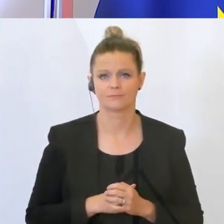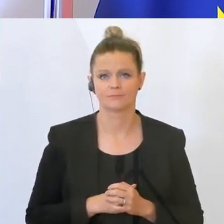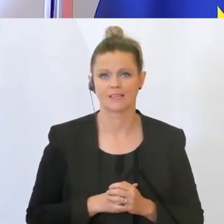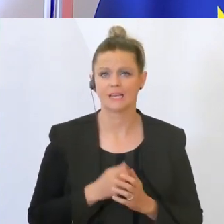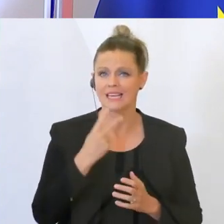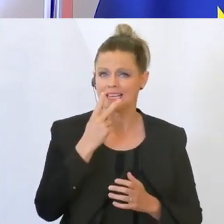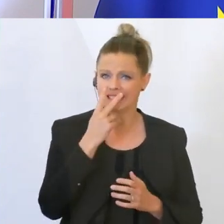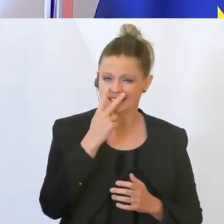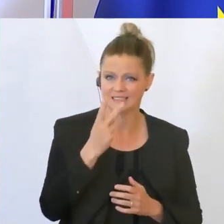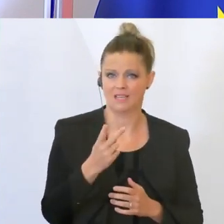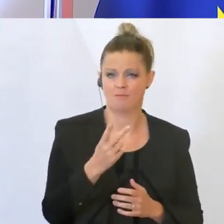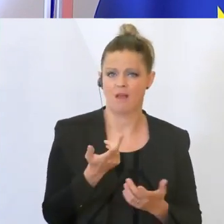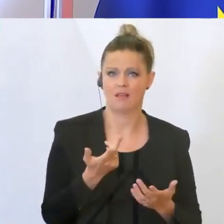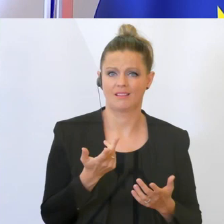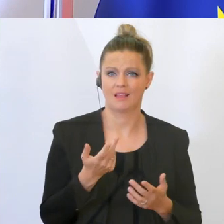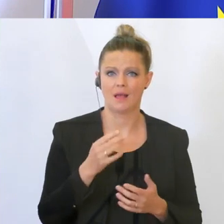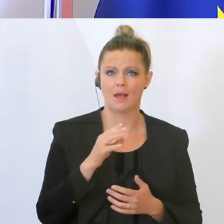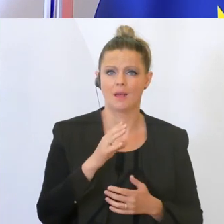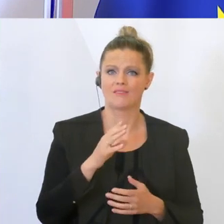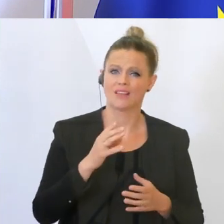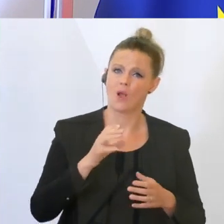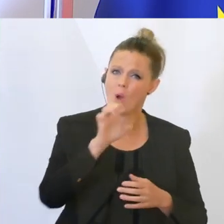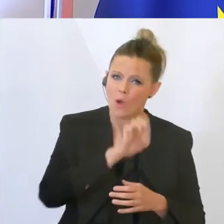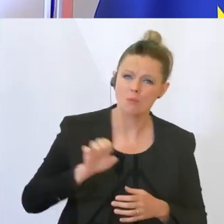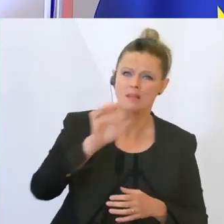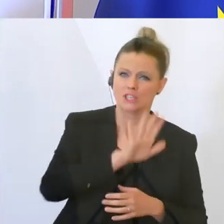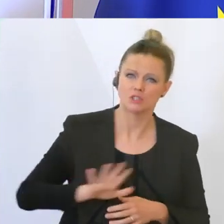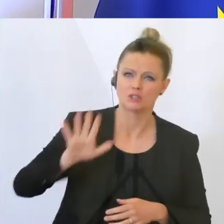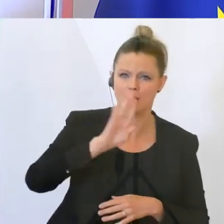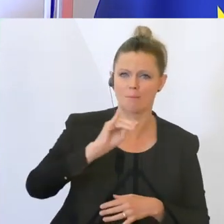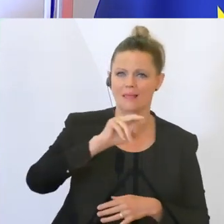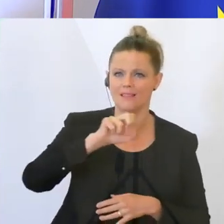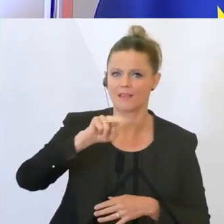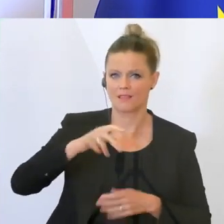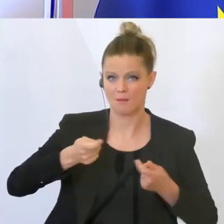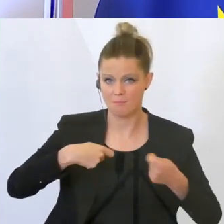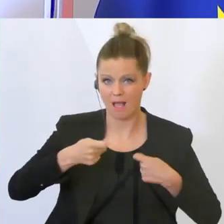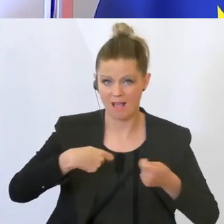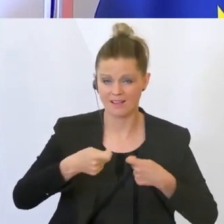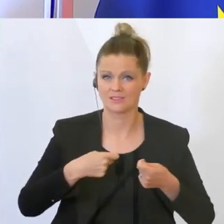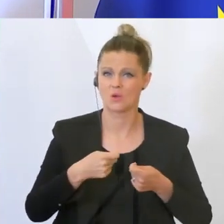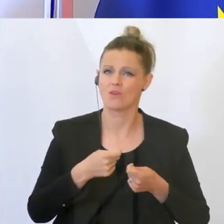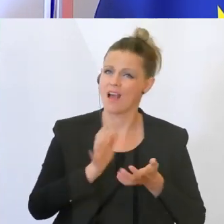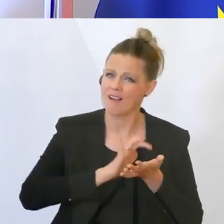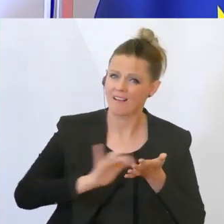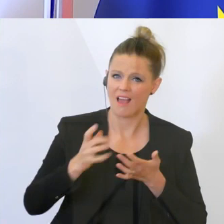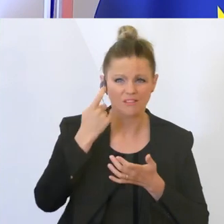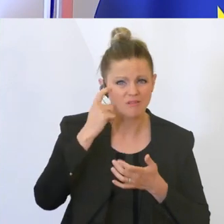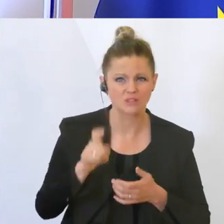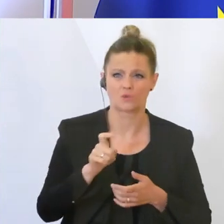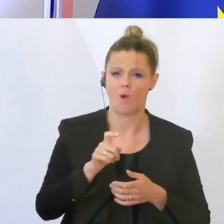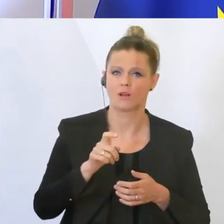andererseits Lebensnotwendigkeit des Binnenmarktes, des europäischen Binnenmarktes und die reibungslose Versorgung mit